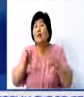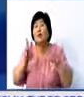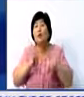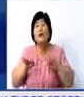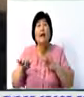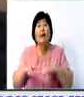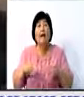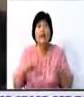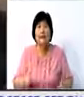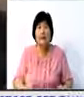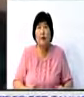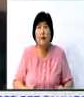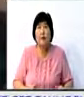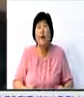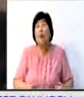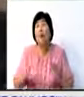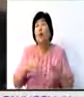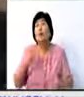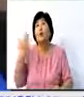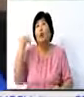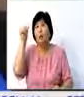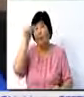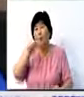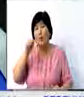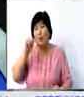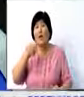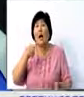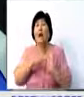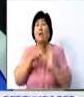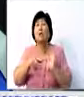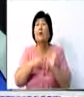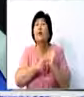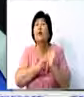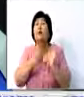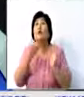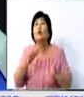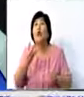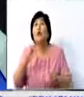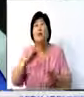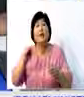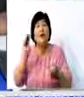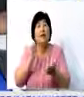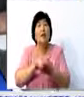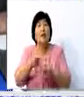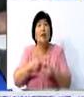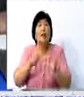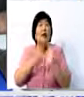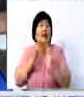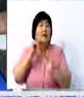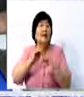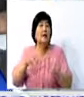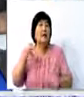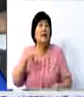қарастырылды. Өткен оқу жылында аймақта 6936 мүмкіндік шектеулі бала тіркелген. Оның ішінде 6 жасқа